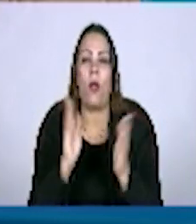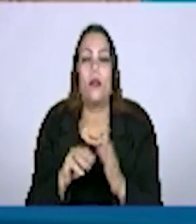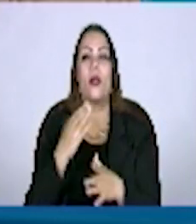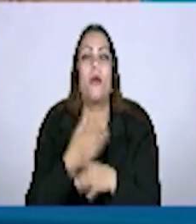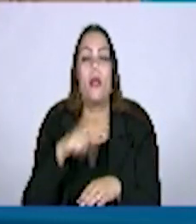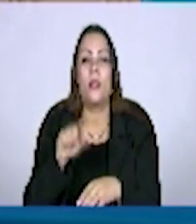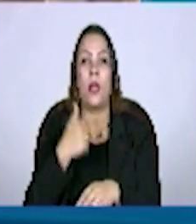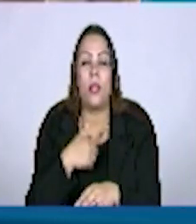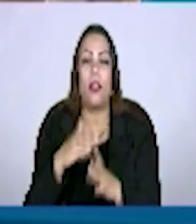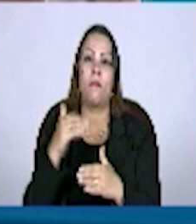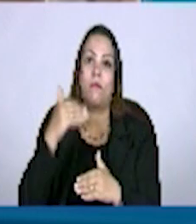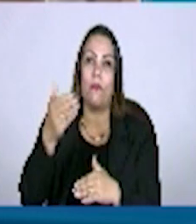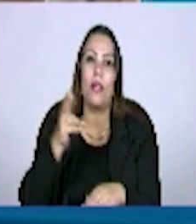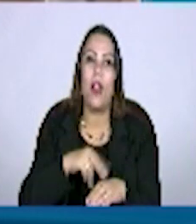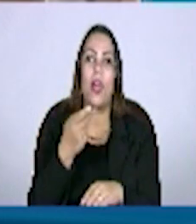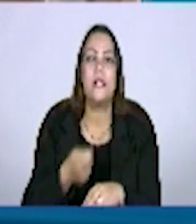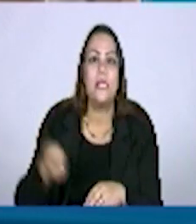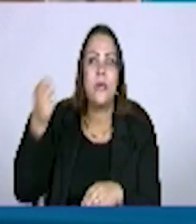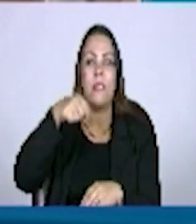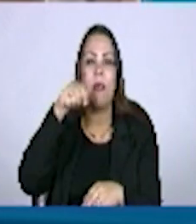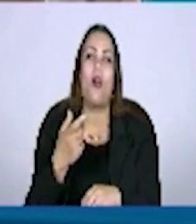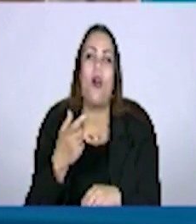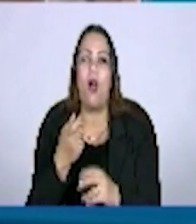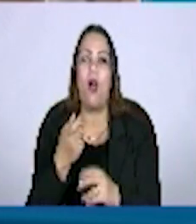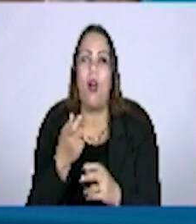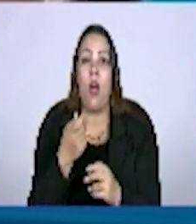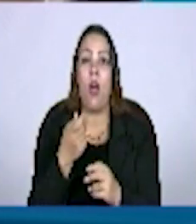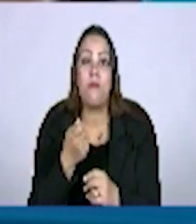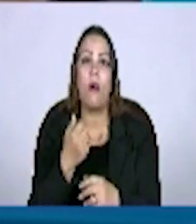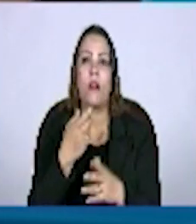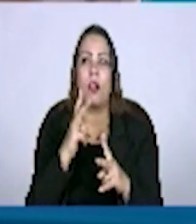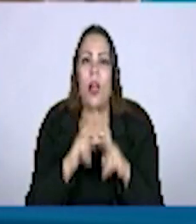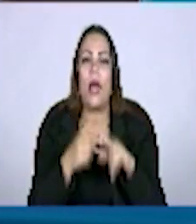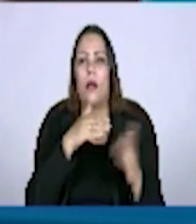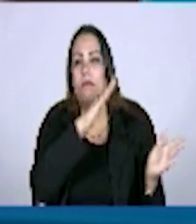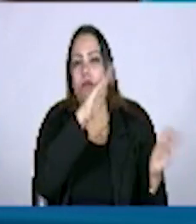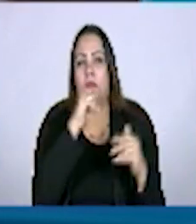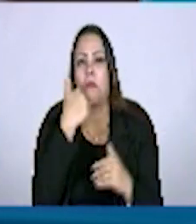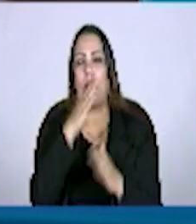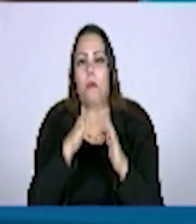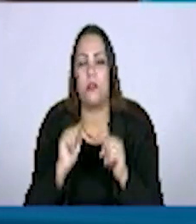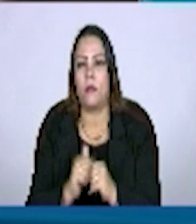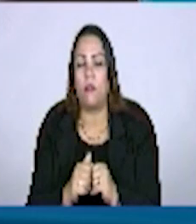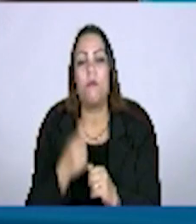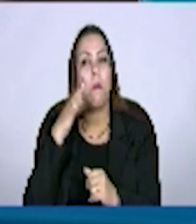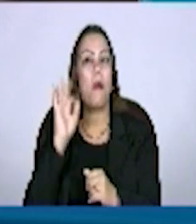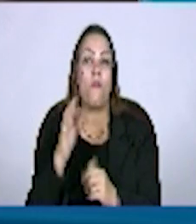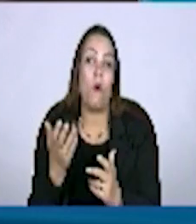فاحنا مقدمين على زياده في الاسعار السلع المستورده وده امر مفهومه طبيعي